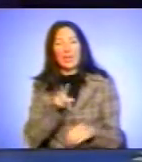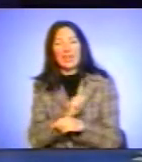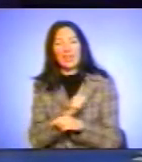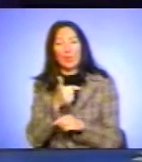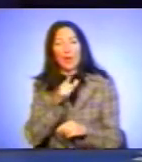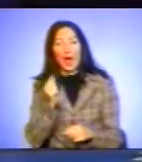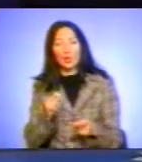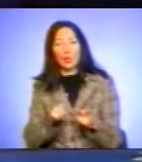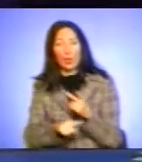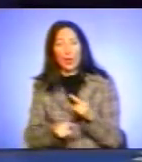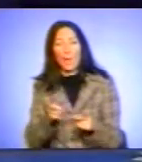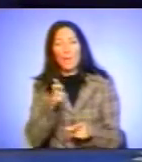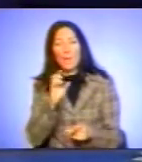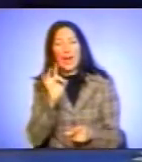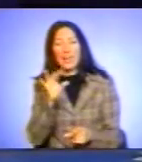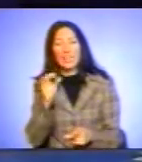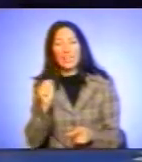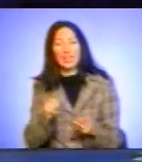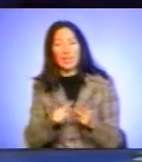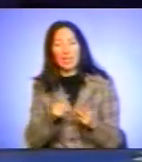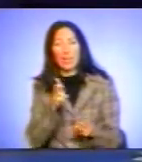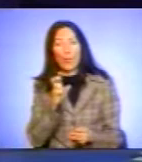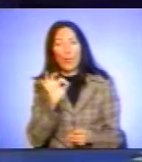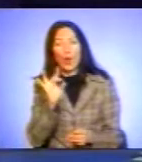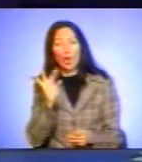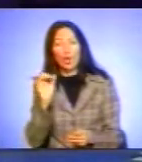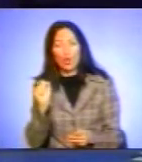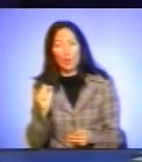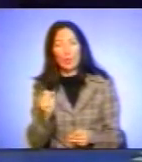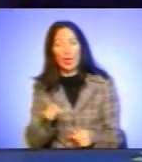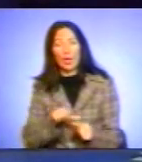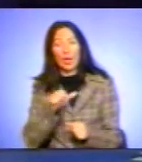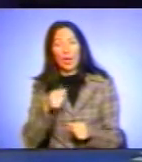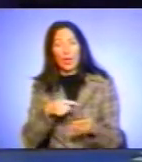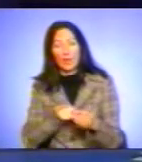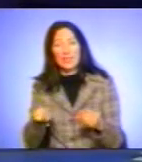бережанських газовиків і третє – у Борщова. Відзначили кращих і в окремих